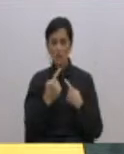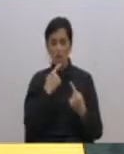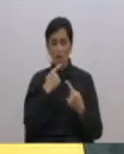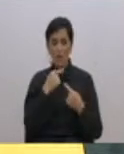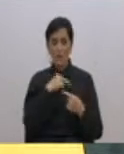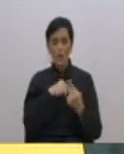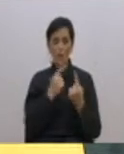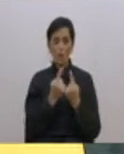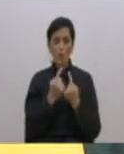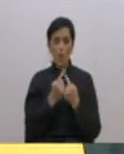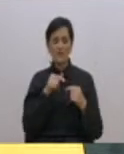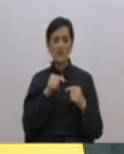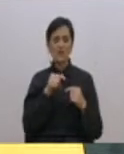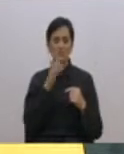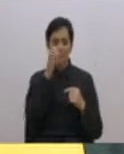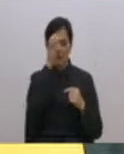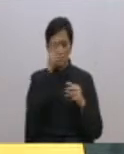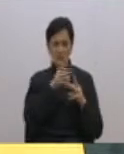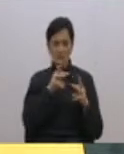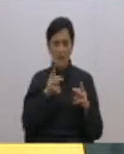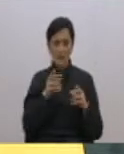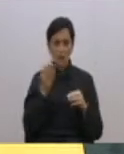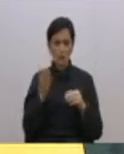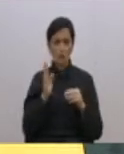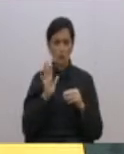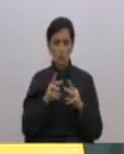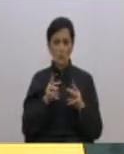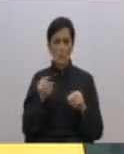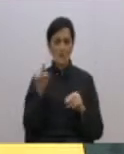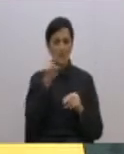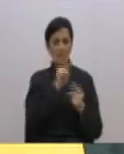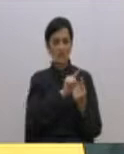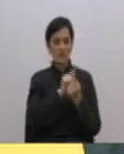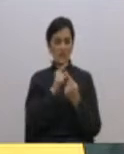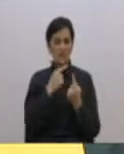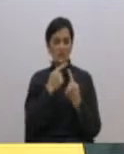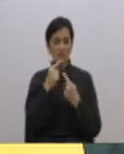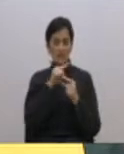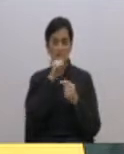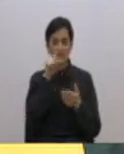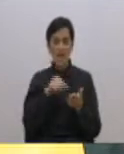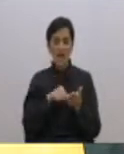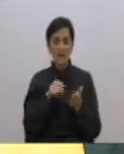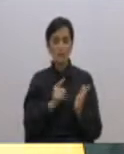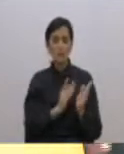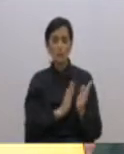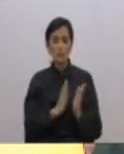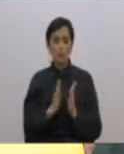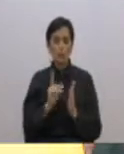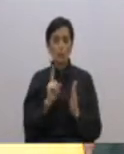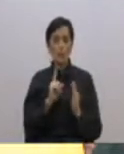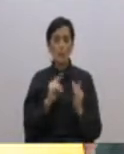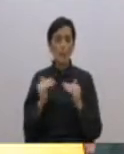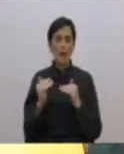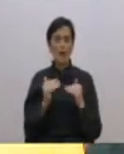კოლეგა უცხებებთან, განათლების და მეცნიერებათა და ამ საკითხს მოვაწესრიგებთ ისე, რომ